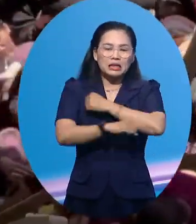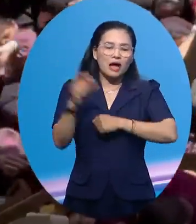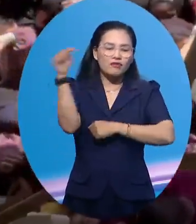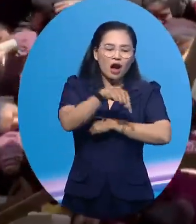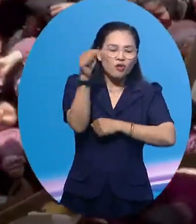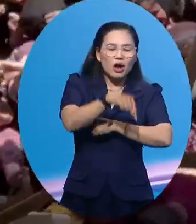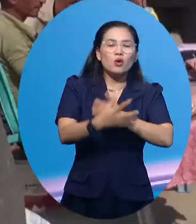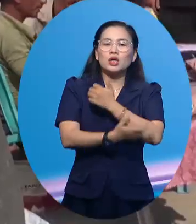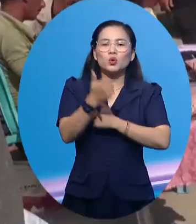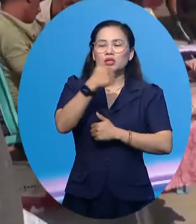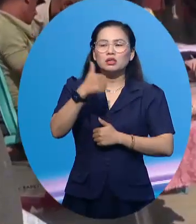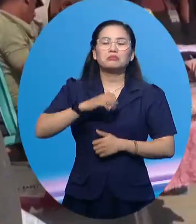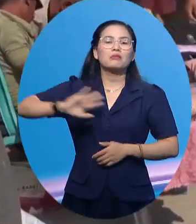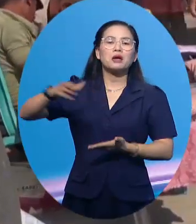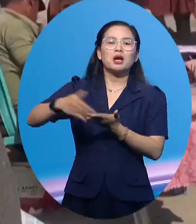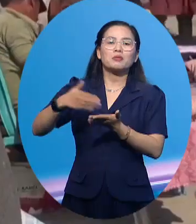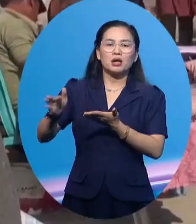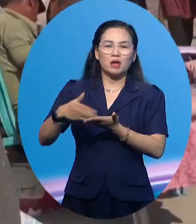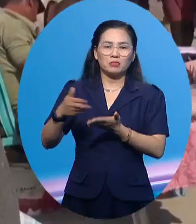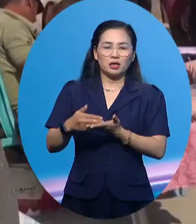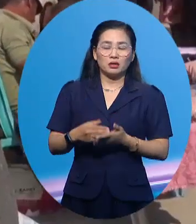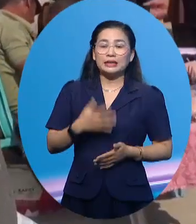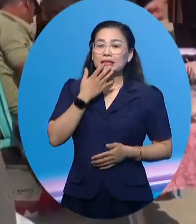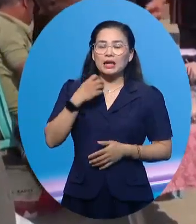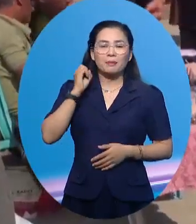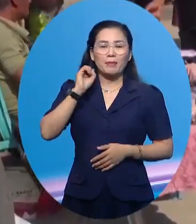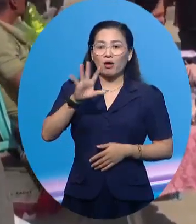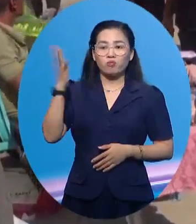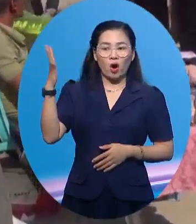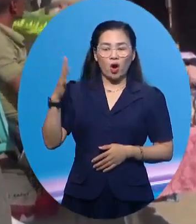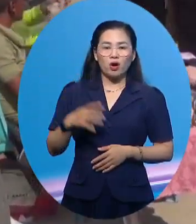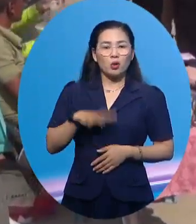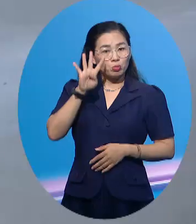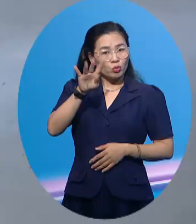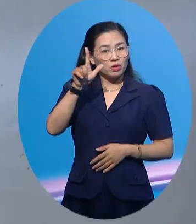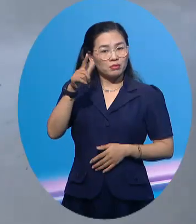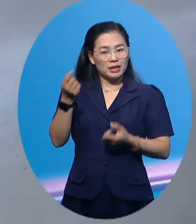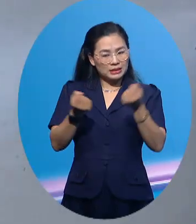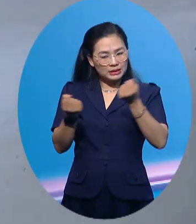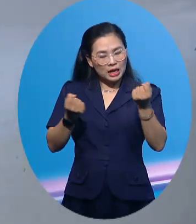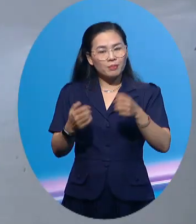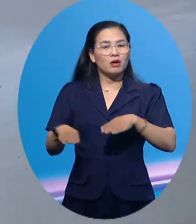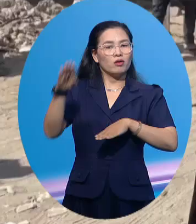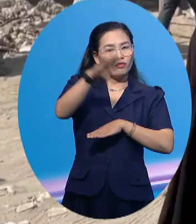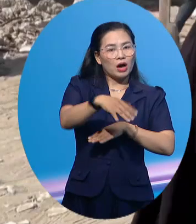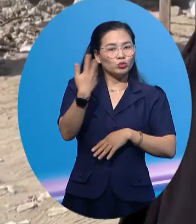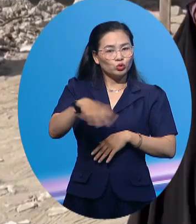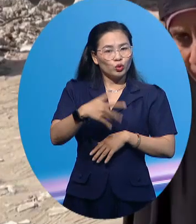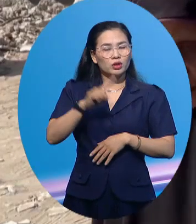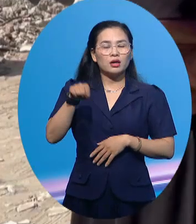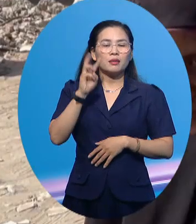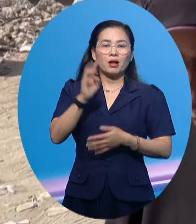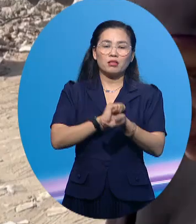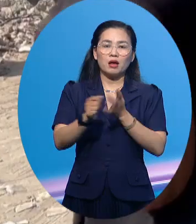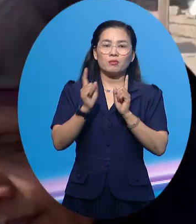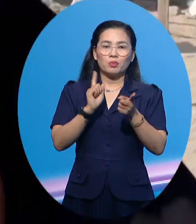phía Israel tuyên bố không áp dụng hạn chế nào như vậy và cho rằng đã có 47 xe dòng Miền Bắc gaza Chỉ riêng trong ngày 3